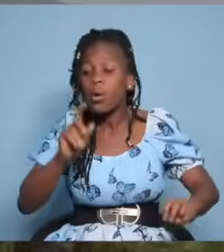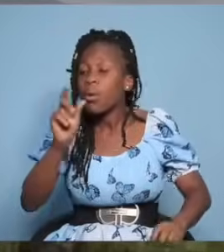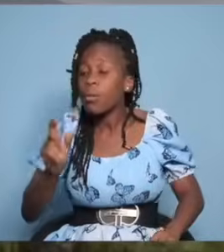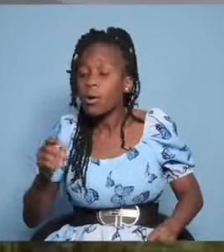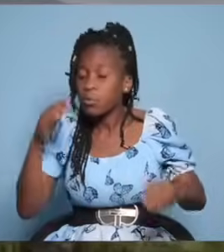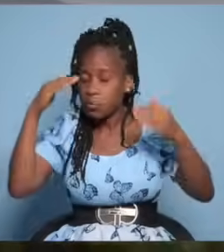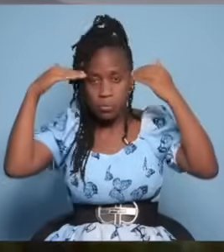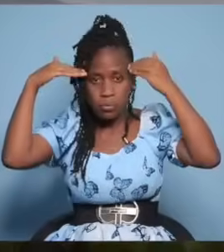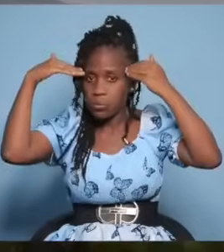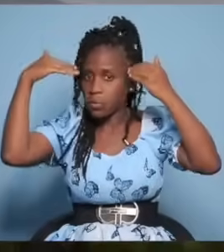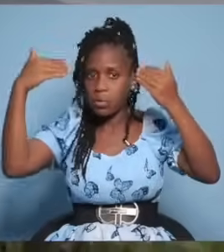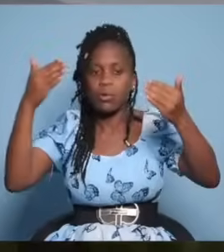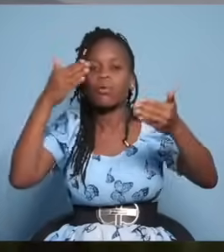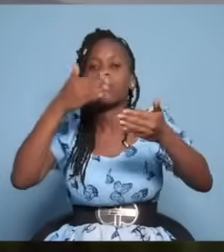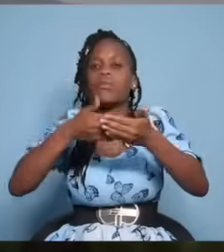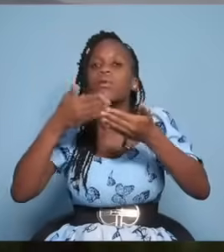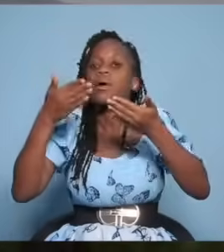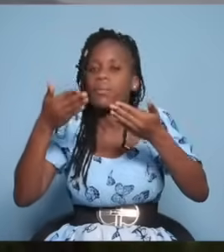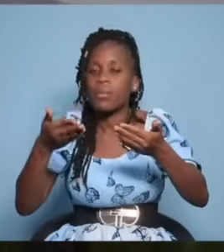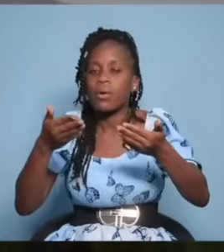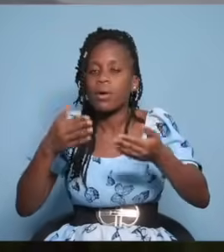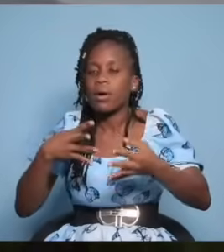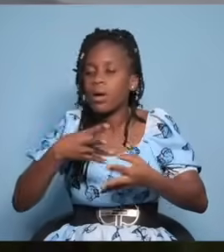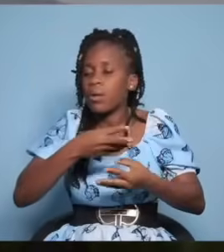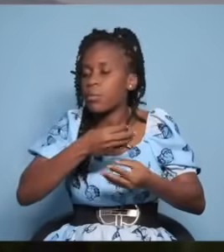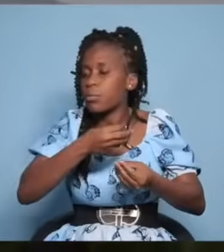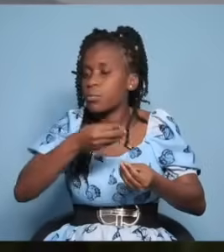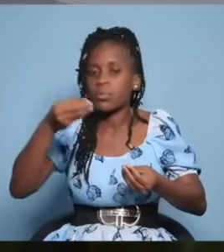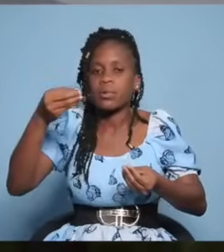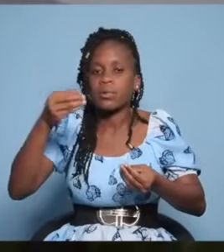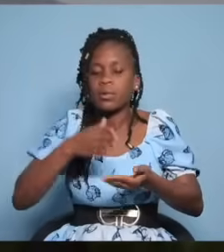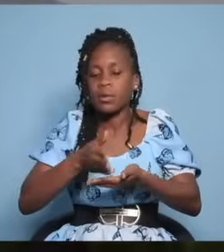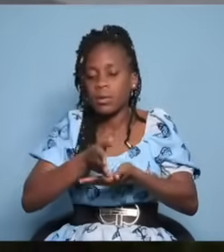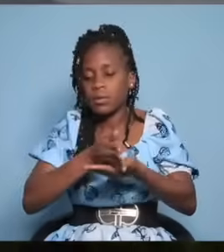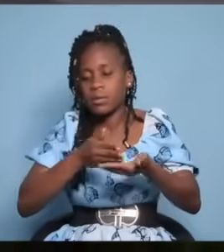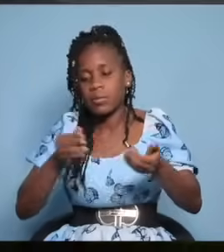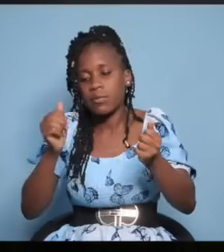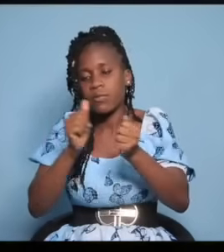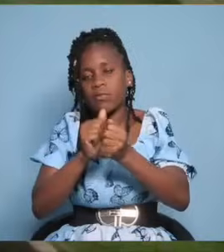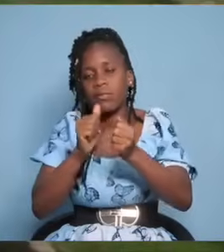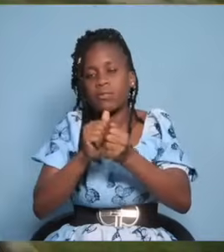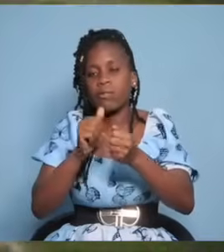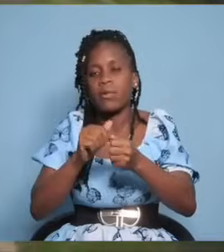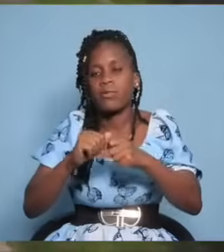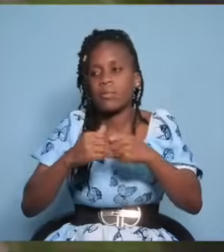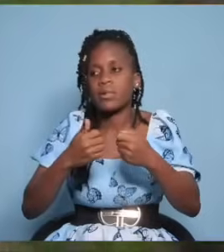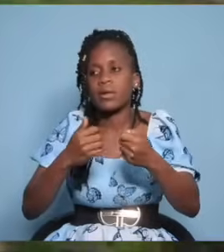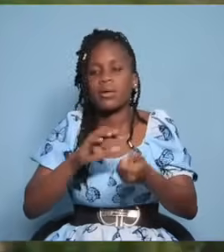wasiojulikana na waliondoka na sehemu kubwa sana ya ile ndege. Watu hao inasadikika wana asili ya